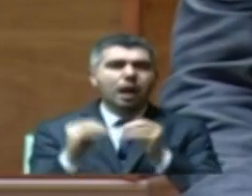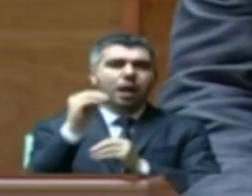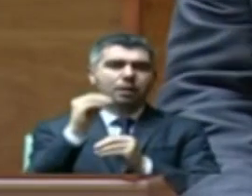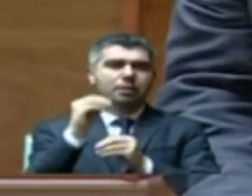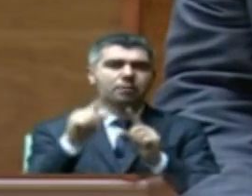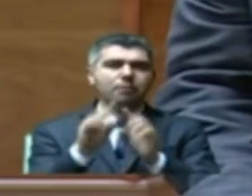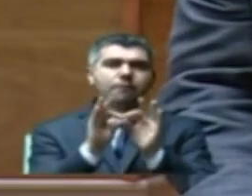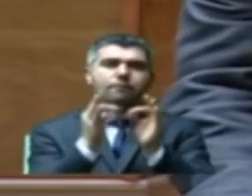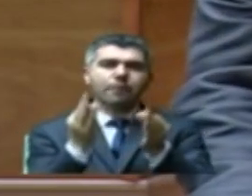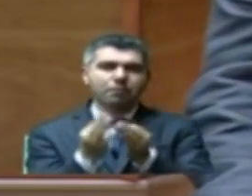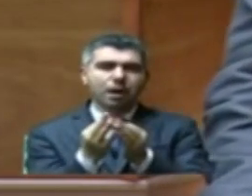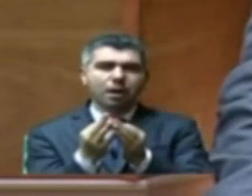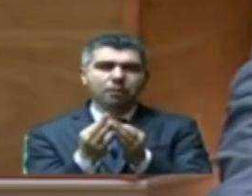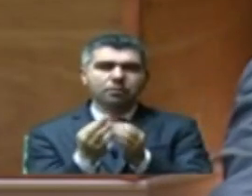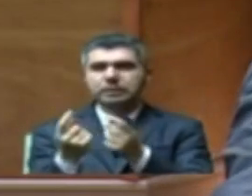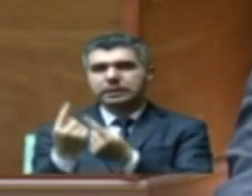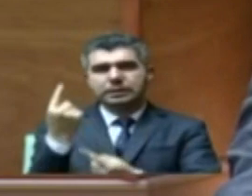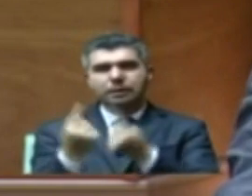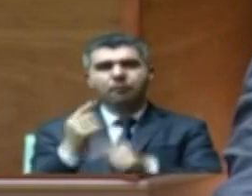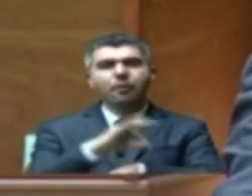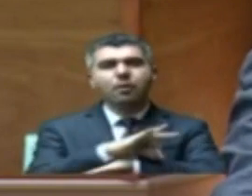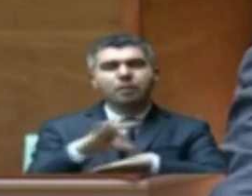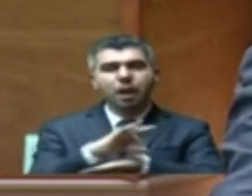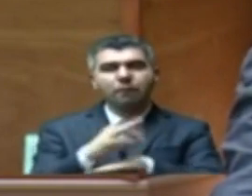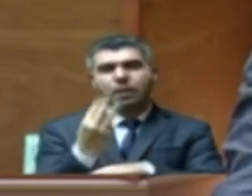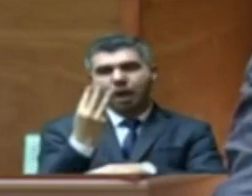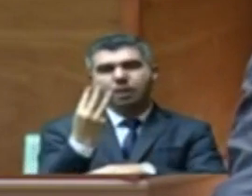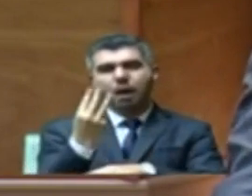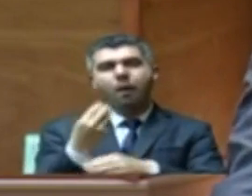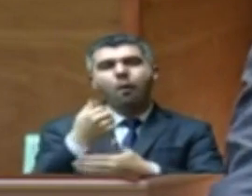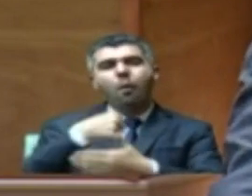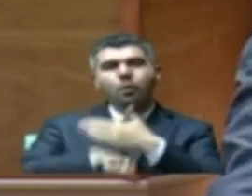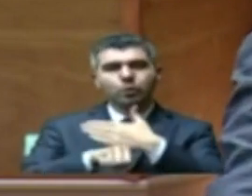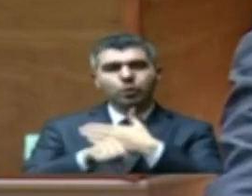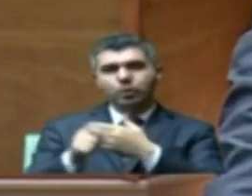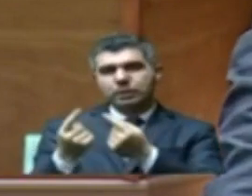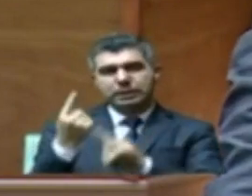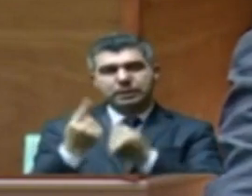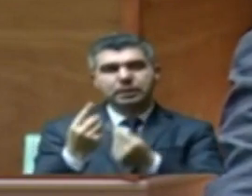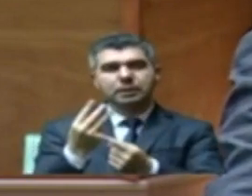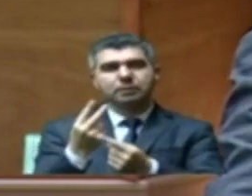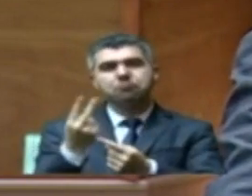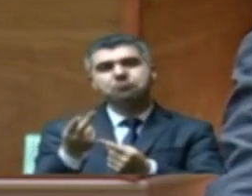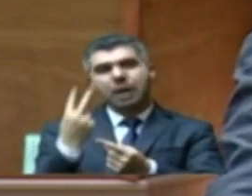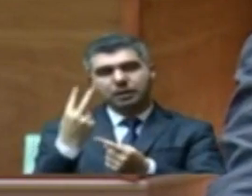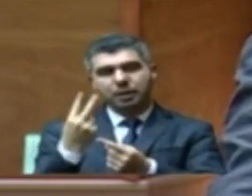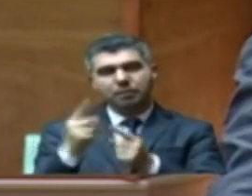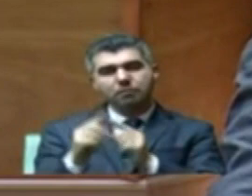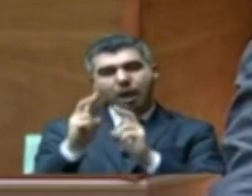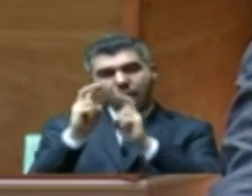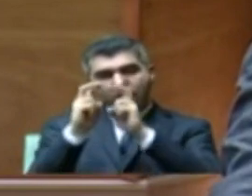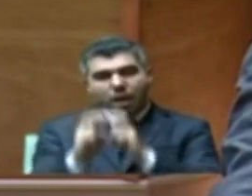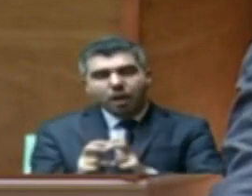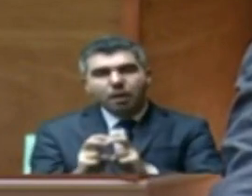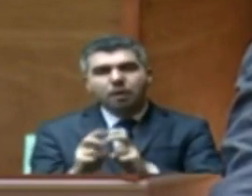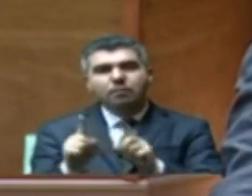ثالثا، كيف يعقل السيد الوزير على أنه ثلاث الأبناء الأولى 200 درهم ومن بعد كنهودوا 36 درهم باسم